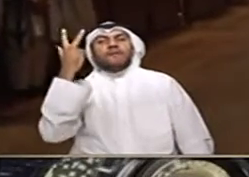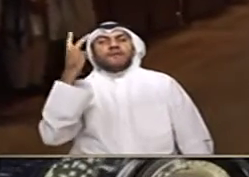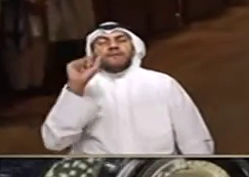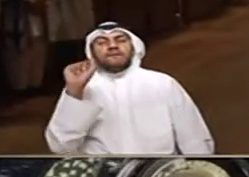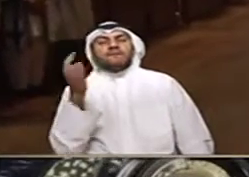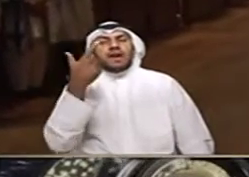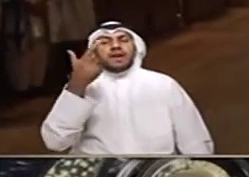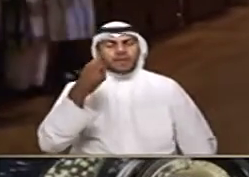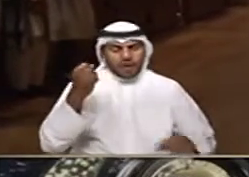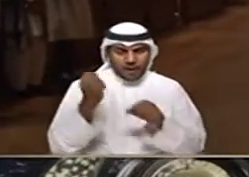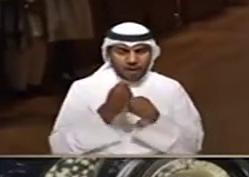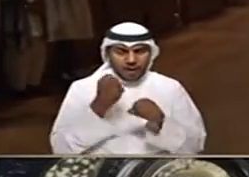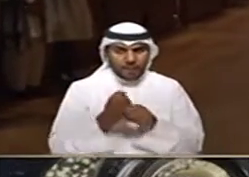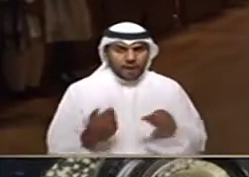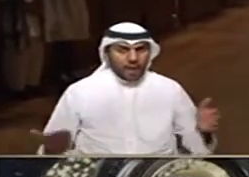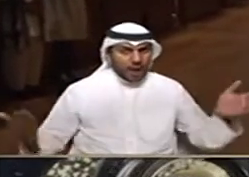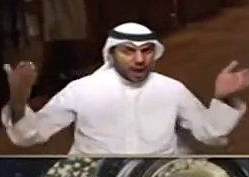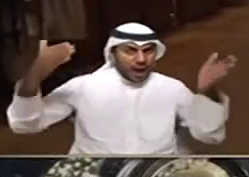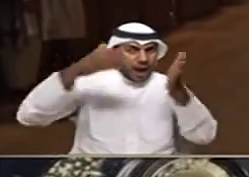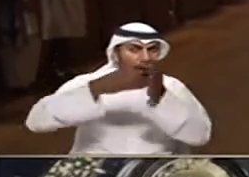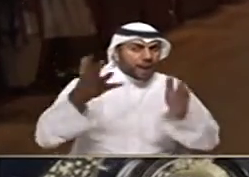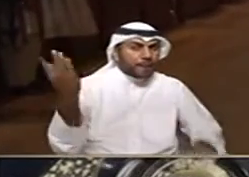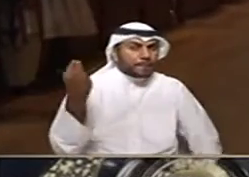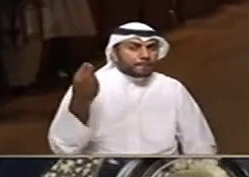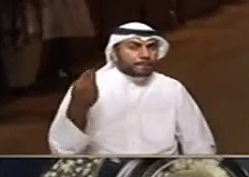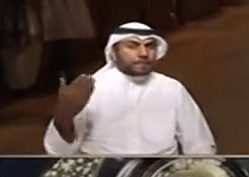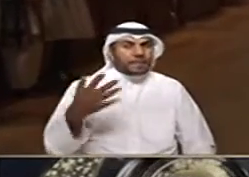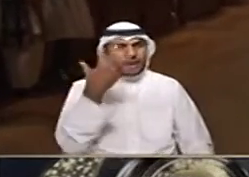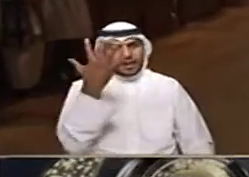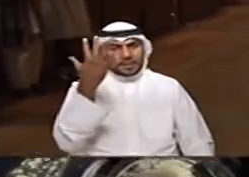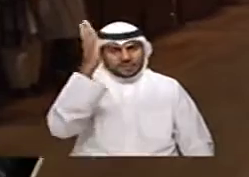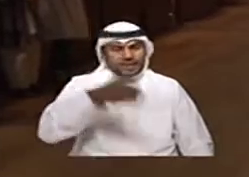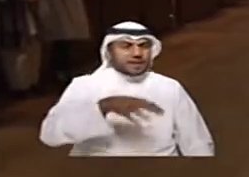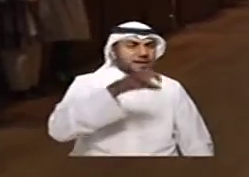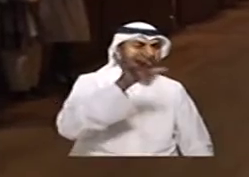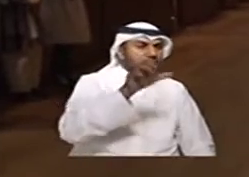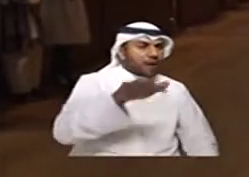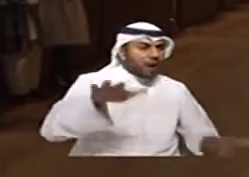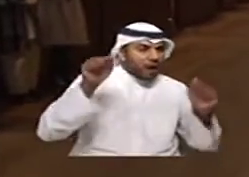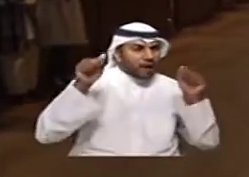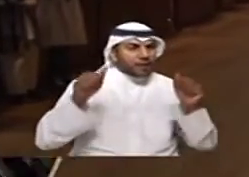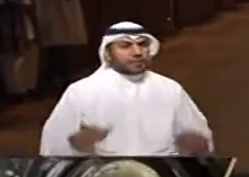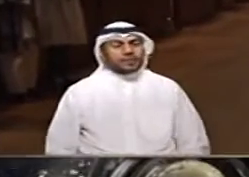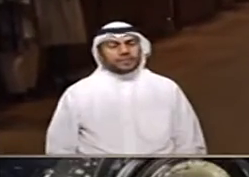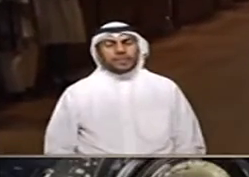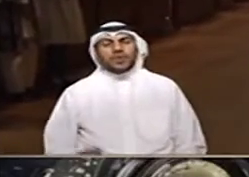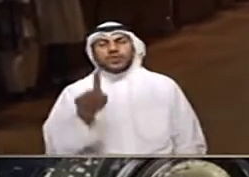واللي تستمر فعالياته من 20/8 إلى غاية 5 سبتمبر. يتضمن المهرجان